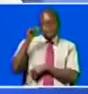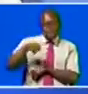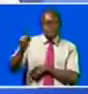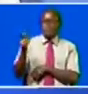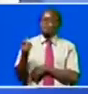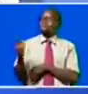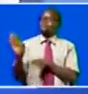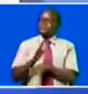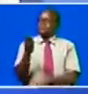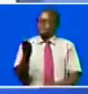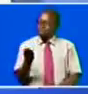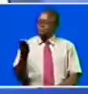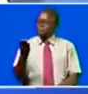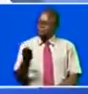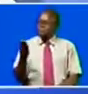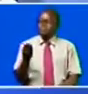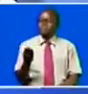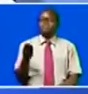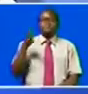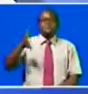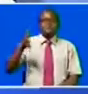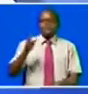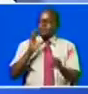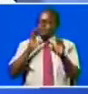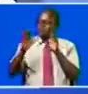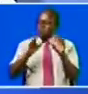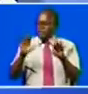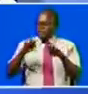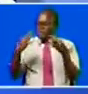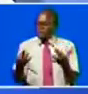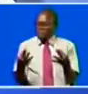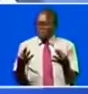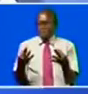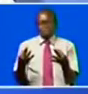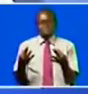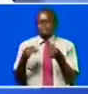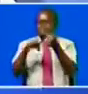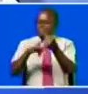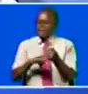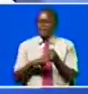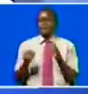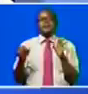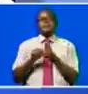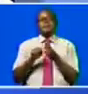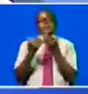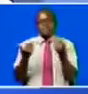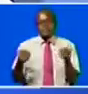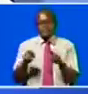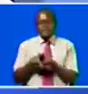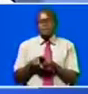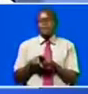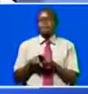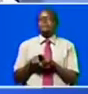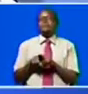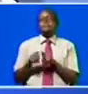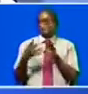unakaa kwa simu mpaka unachelewa? Ndio maana siku hizi mawasiliano kwa hizi mafamilia na wandoa hayapo. Pia watoto pia hawana mawasiliano na kina mama na